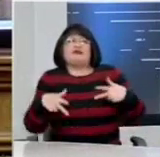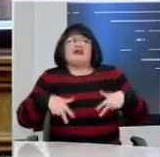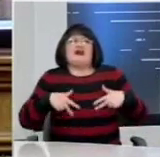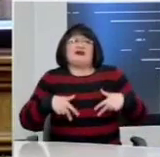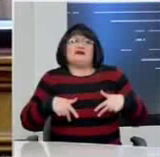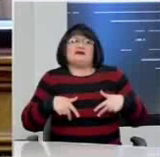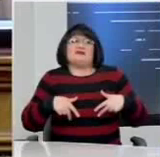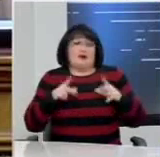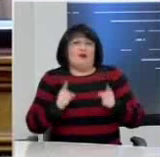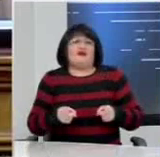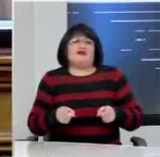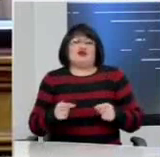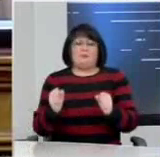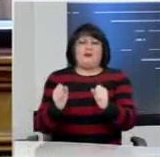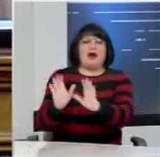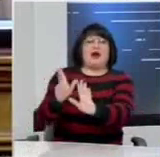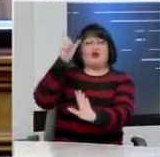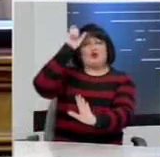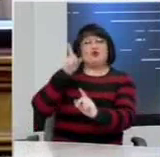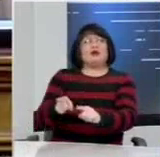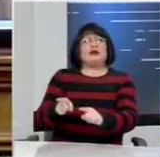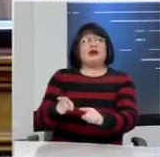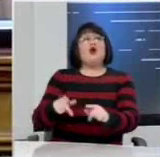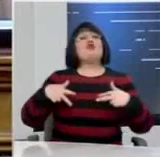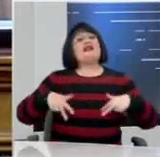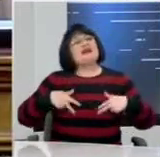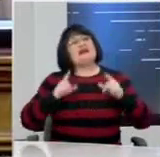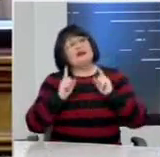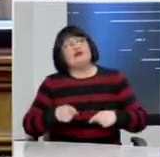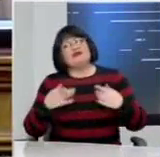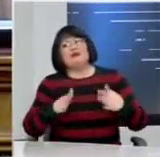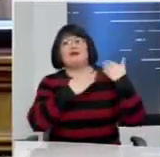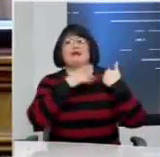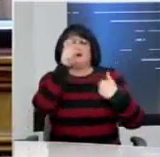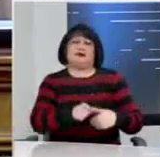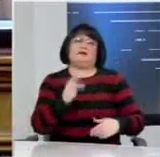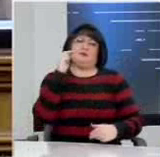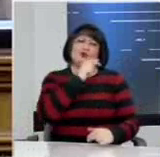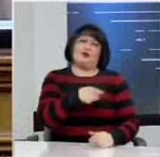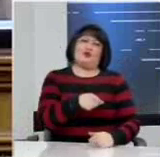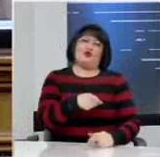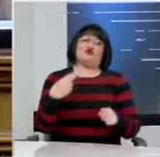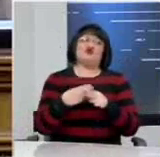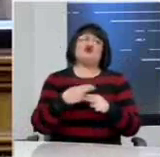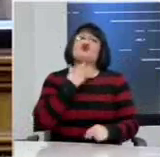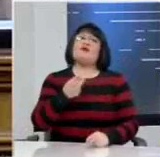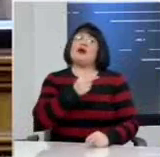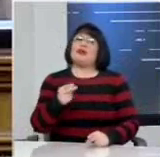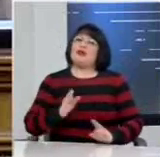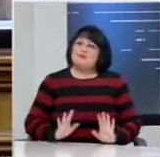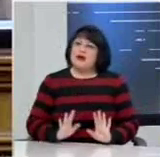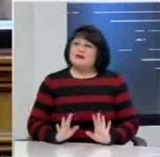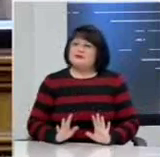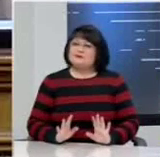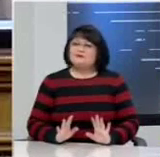κυβέρνησης, η οποία λήφθη σε κάποιο κυβερνητικό όργανο με την ευθύνη του Πρωθυπουργού για ένα τόσο κρίσιμο θέμα.